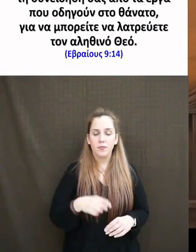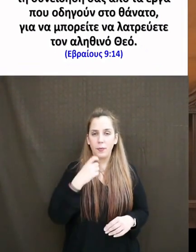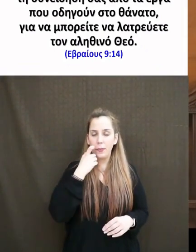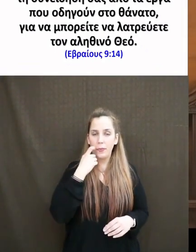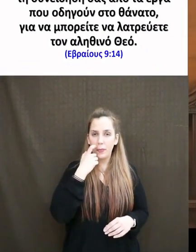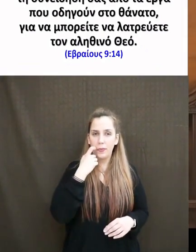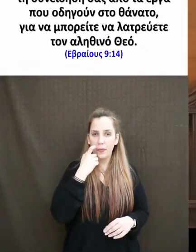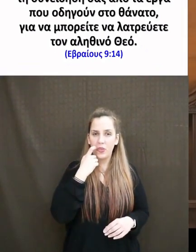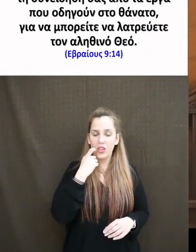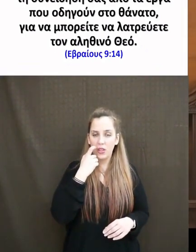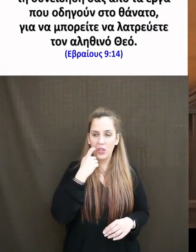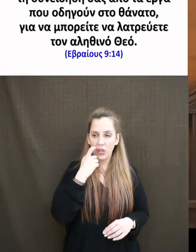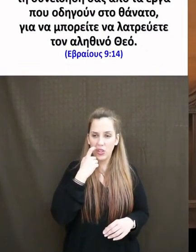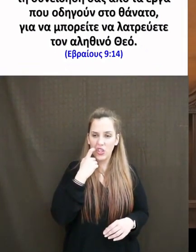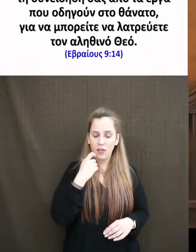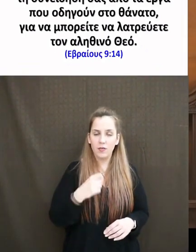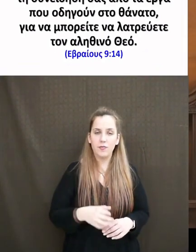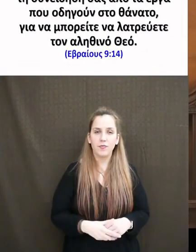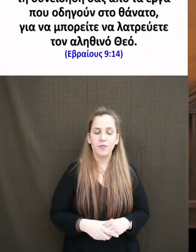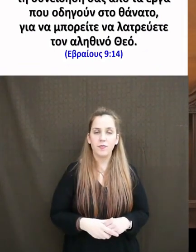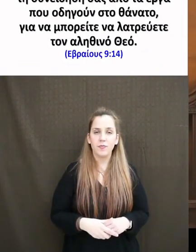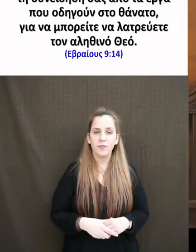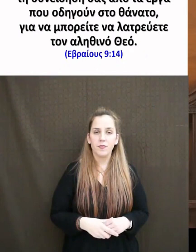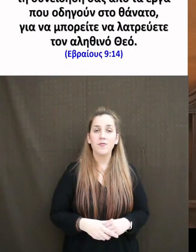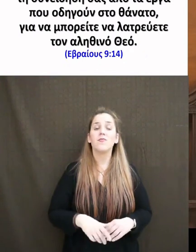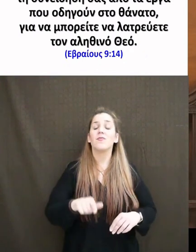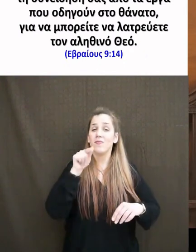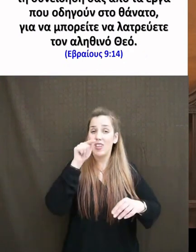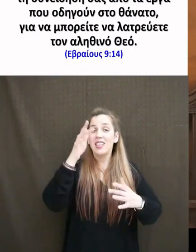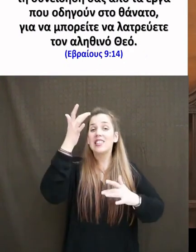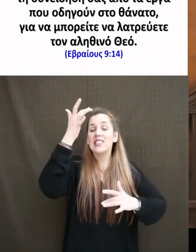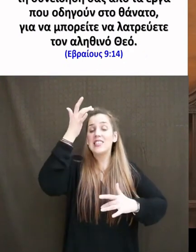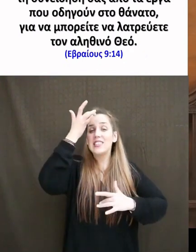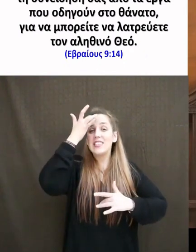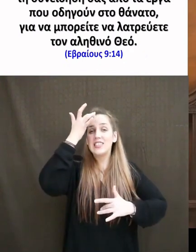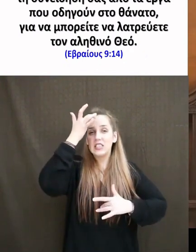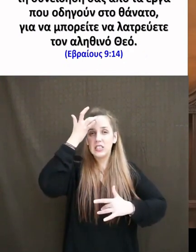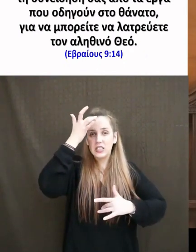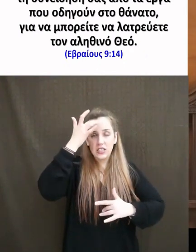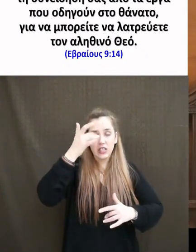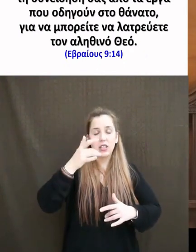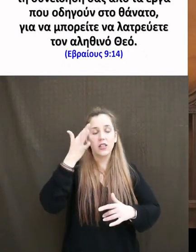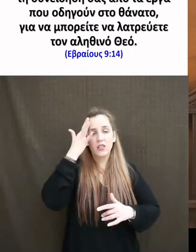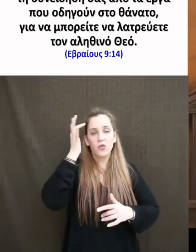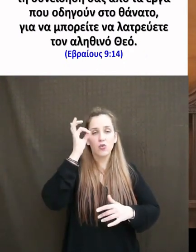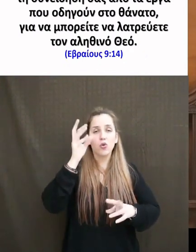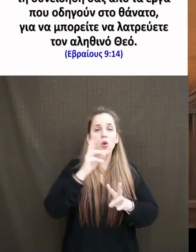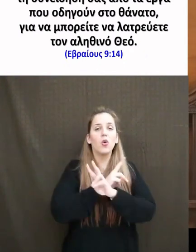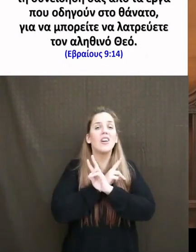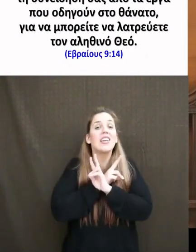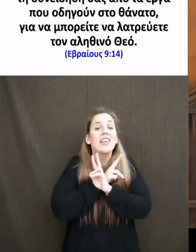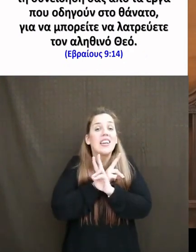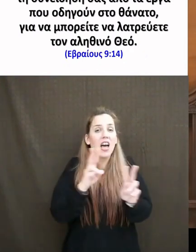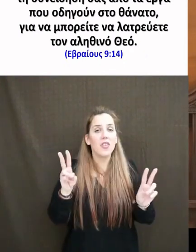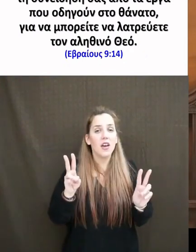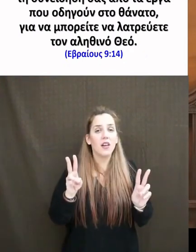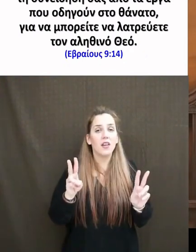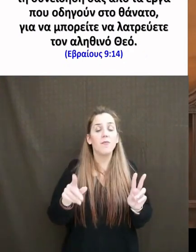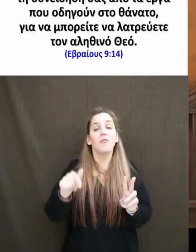Περιλαμβάνει όλους τους λάθος τρόπους που έχω εγκλωβίσει στο μυαλό μου και μέσα με αυτούς τους τρόπους νομίζω ότι θα γίνω σωστός μπροστά στο